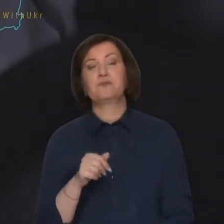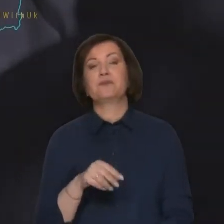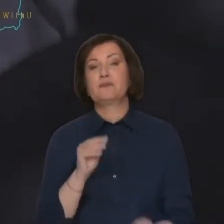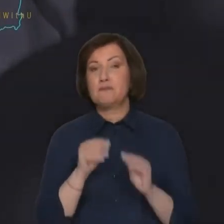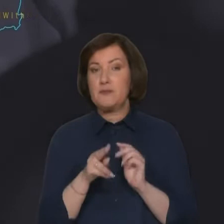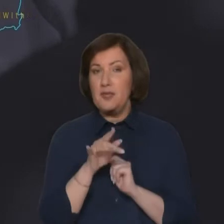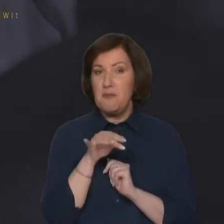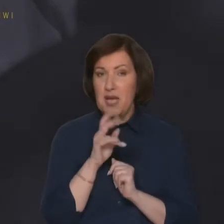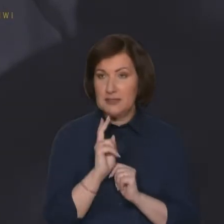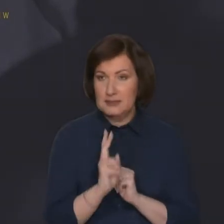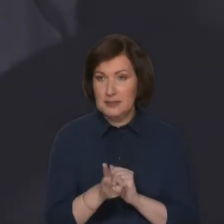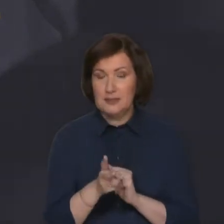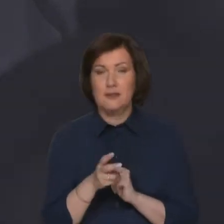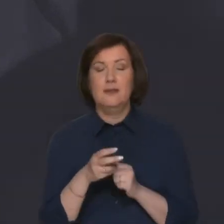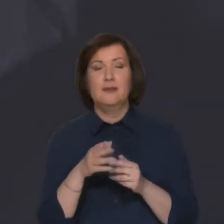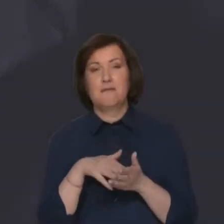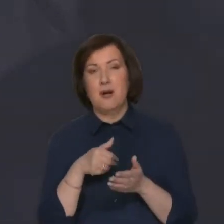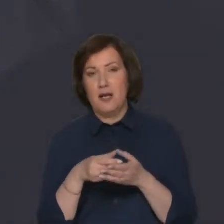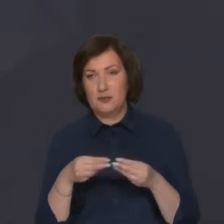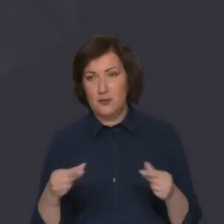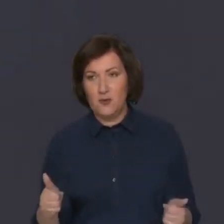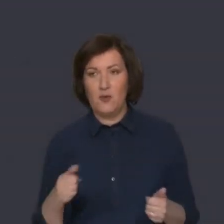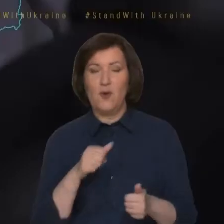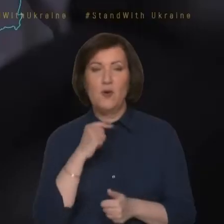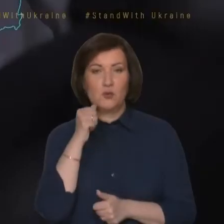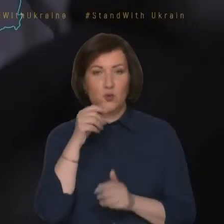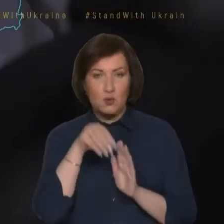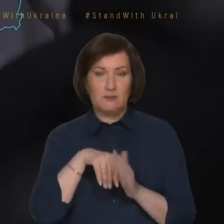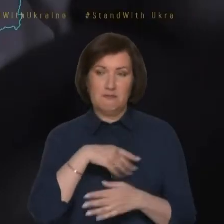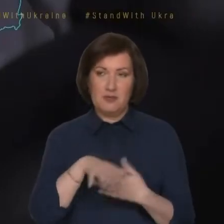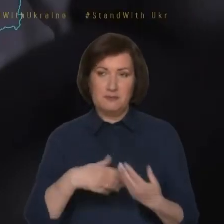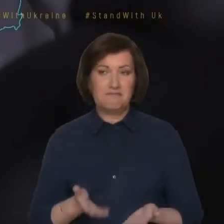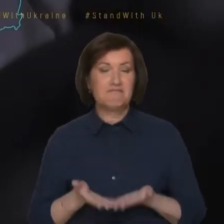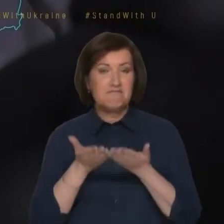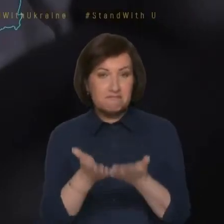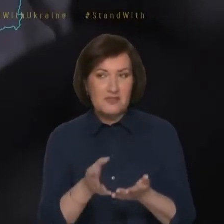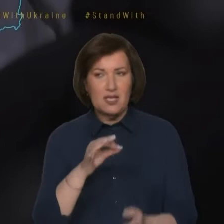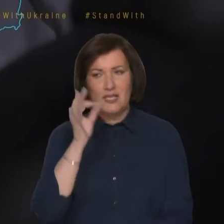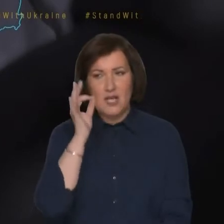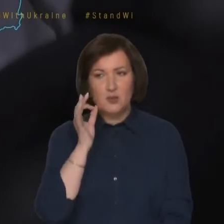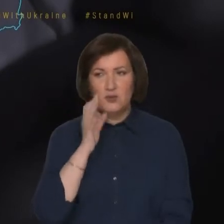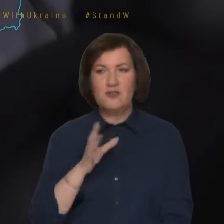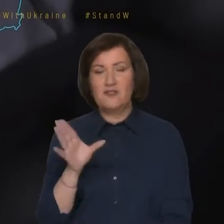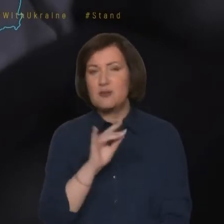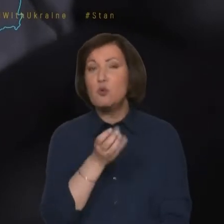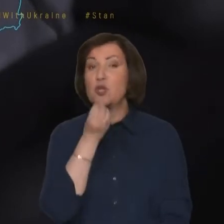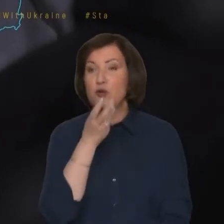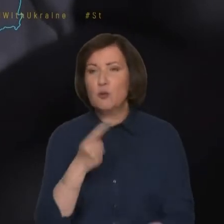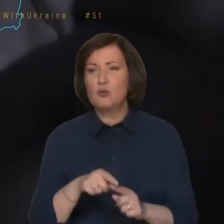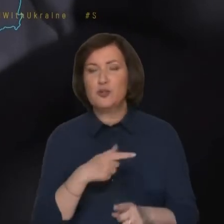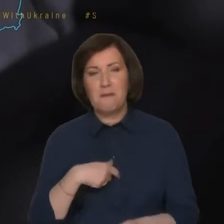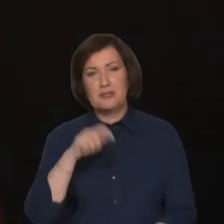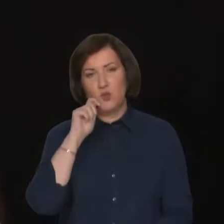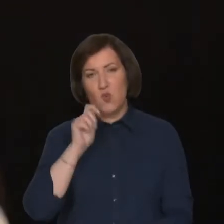персики, розтоплюємо вишкове масло, додаємо цукор і перемішуємо. Подаємо і насолоджуємося. І все буде добре, тому що ми